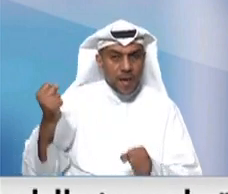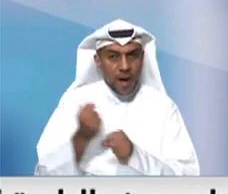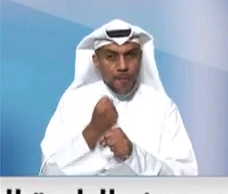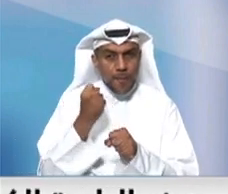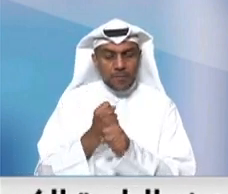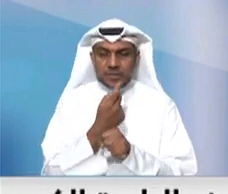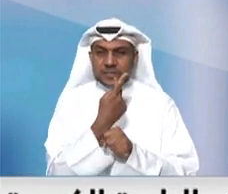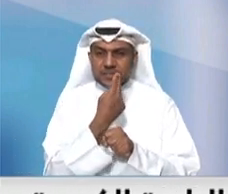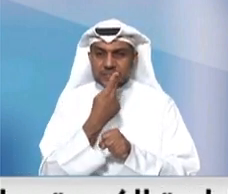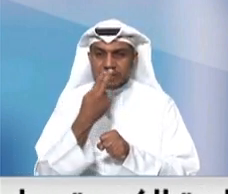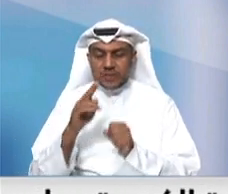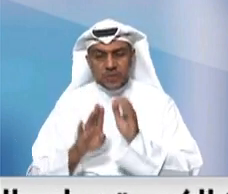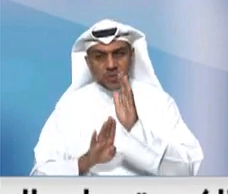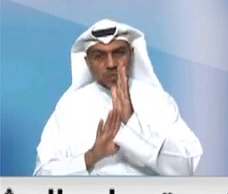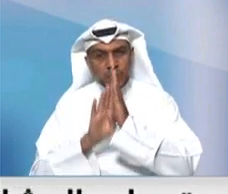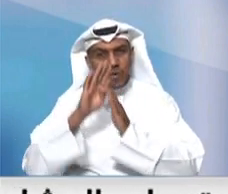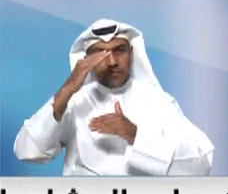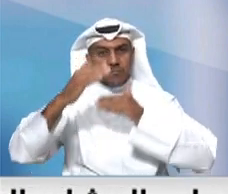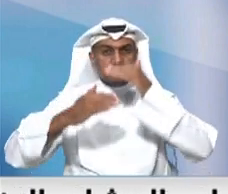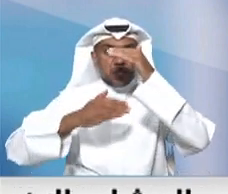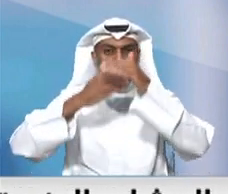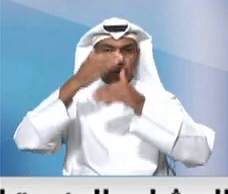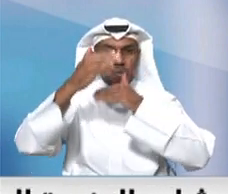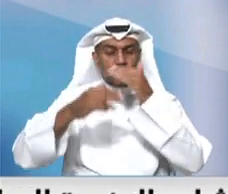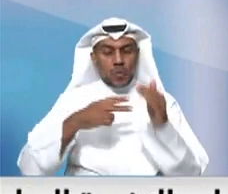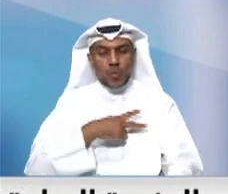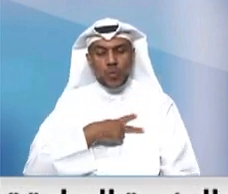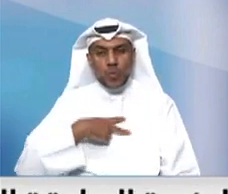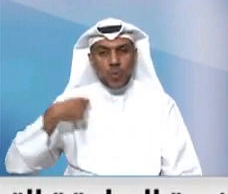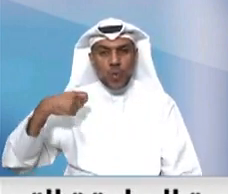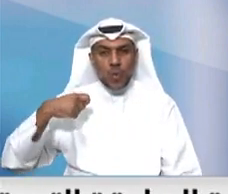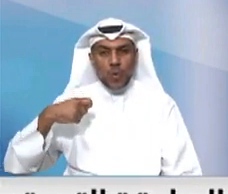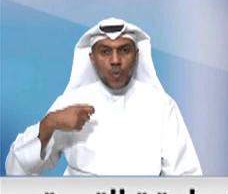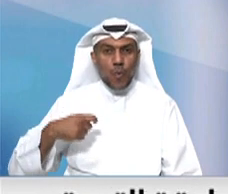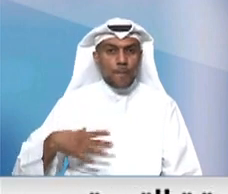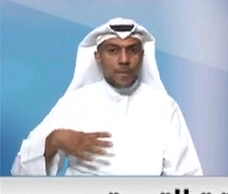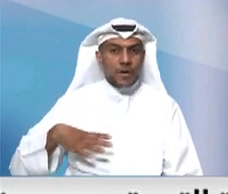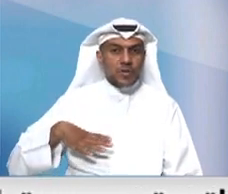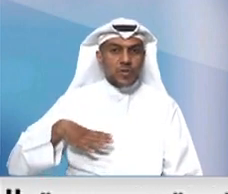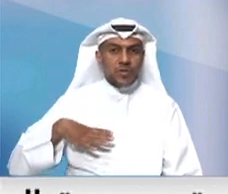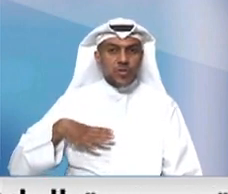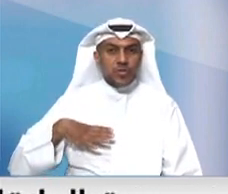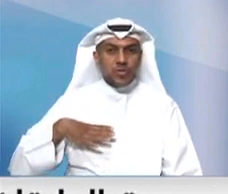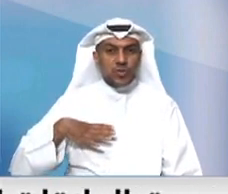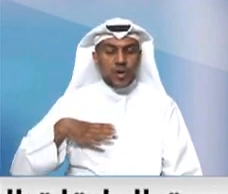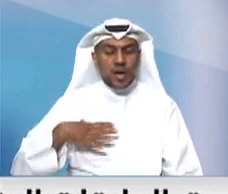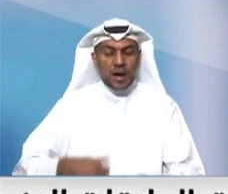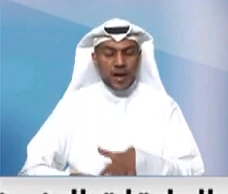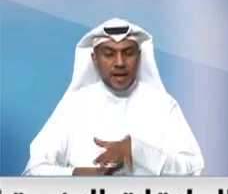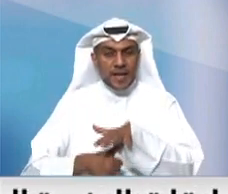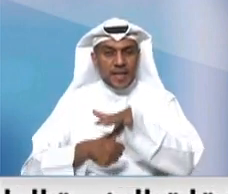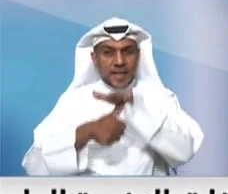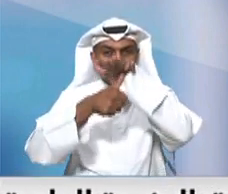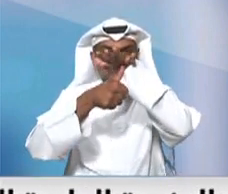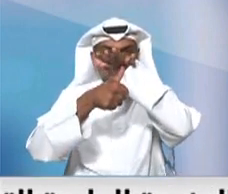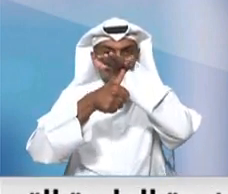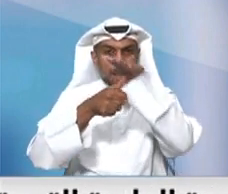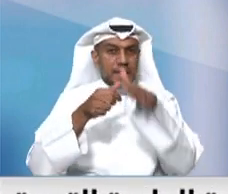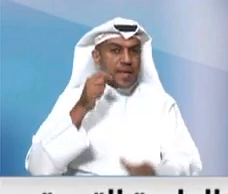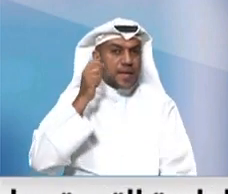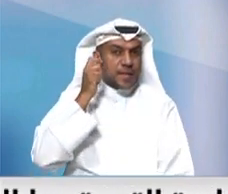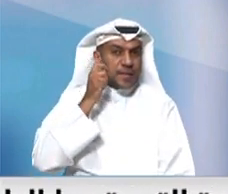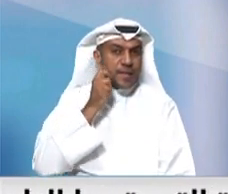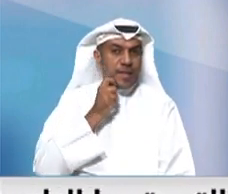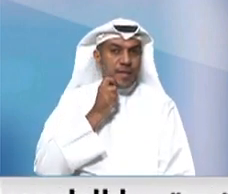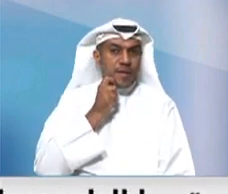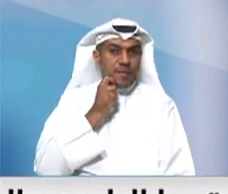والازدهار والنماء تحت ظل القياده الحكيمه لحضره صاحب السمو الشيخ محمد بن زايد ال نهيان رئيس